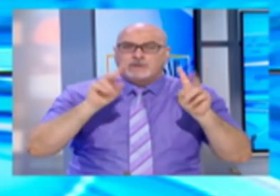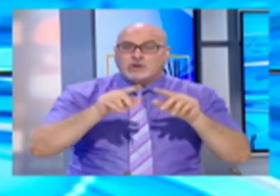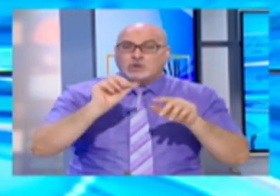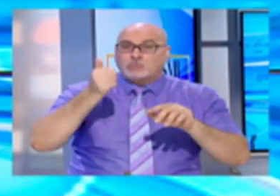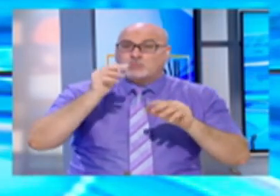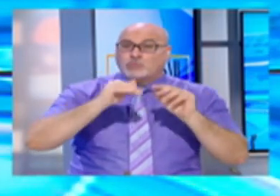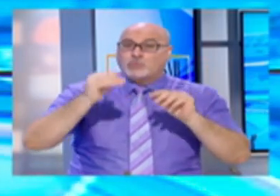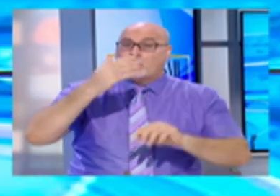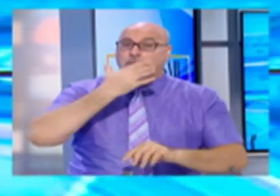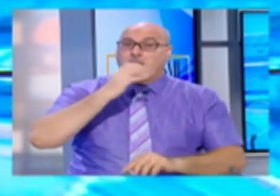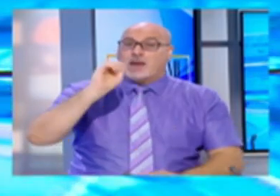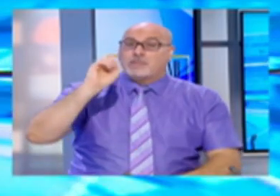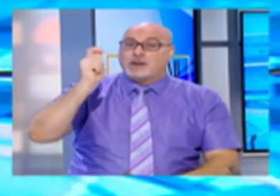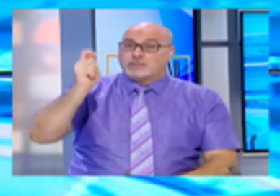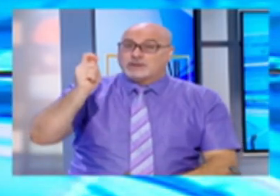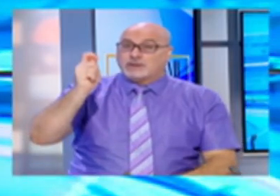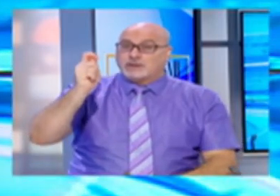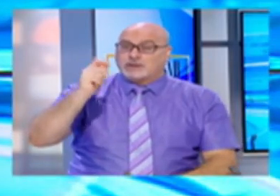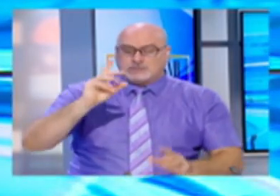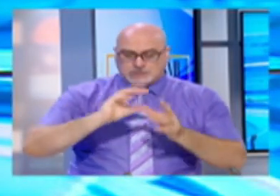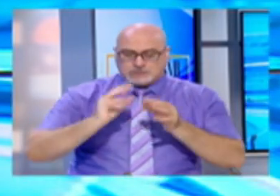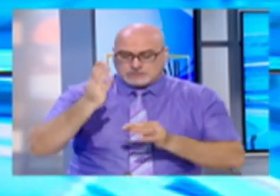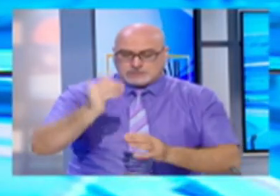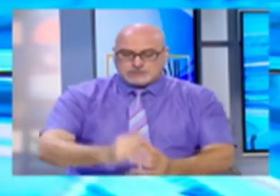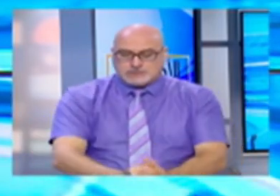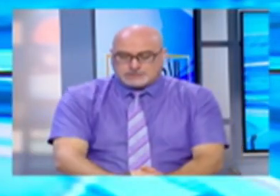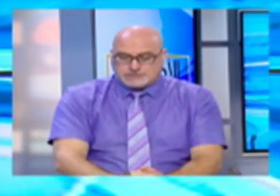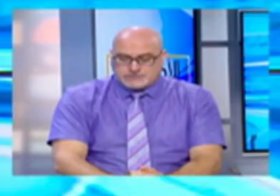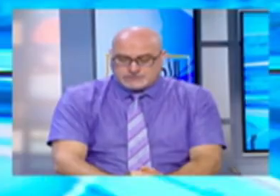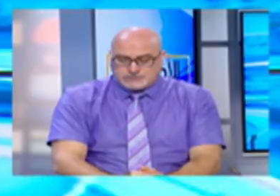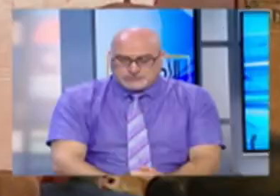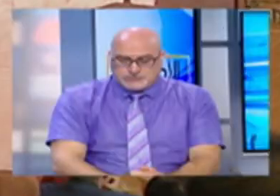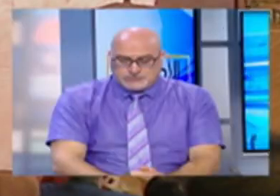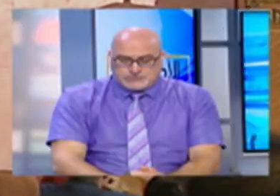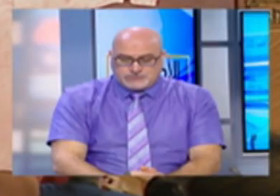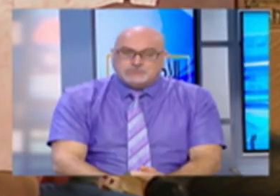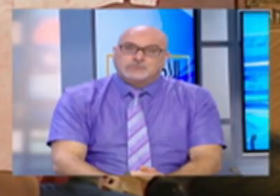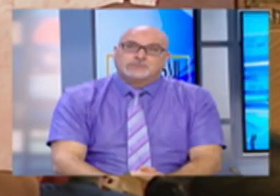رأسهم الأمير عبد القادر. ملك خليفة شويط والتفاصيل.